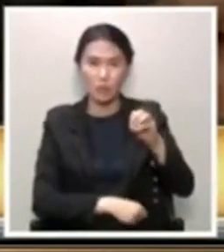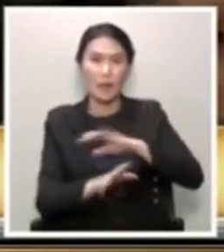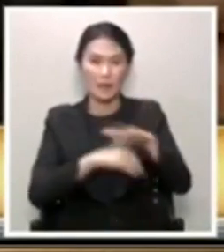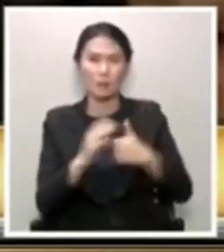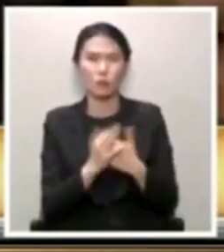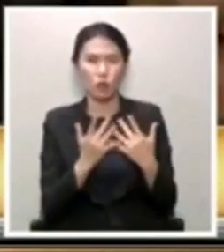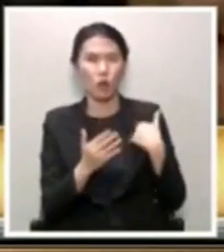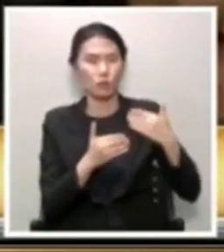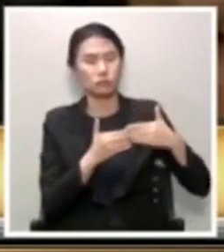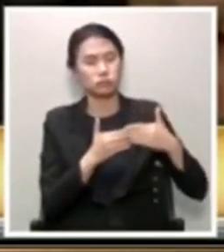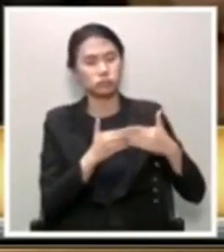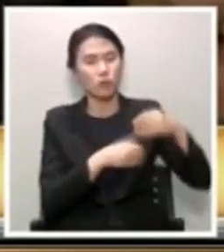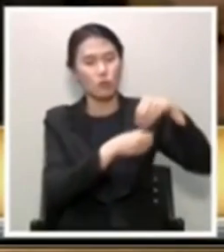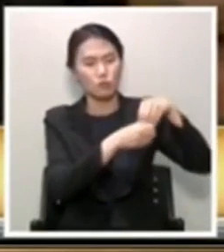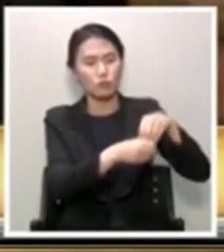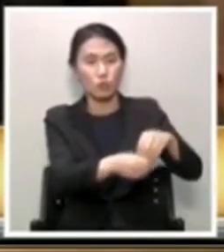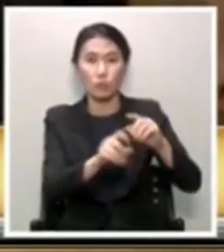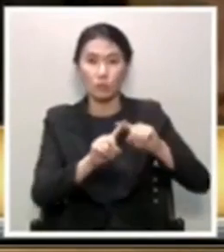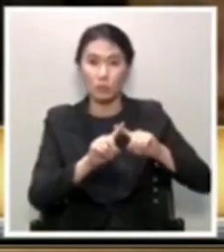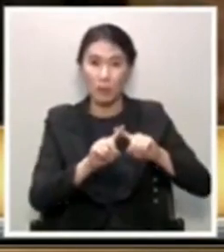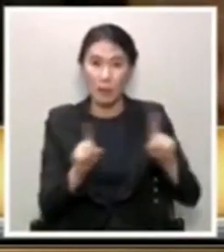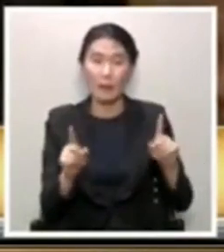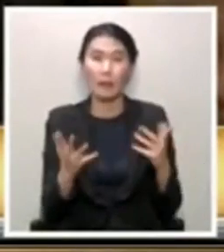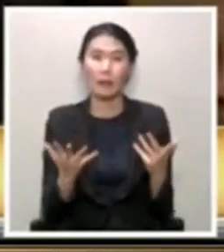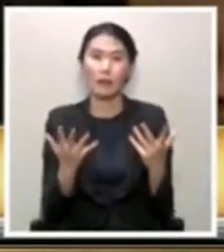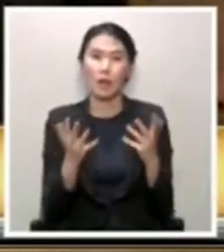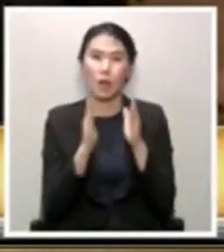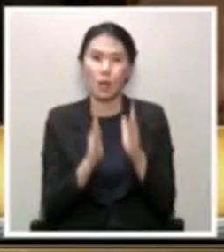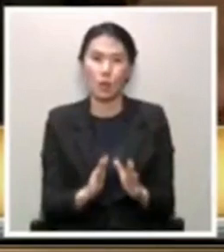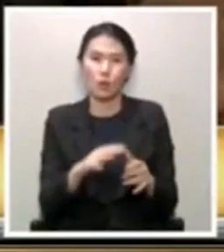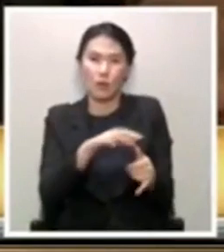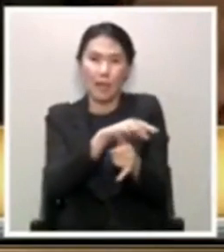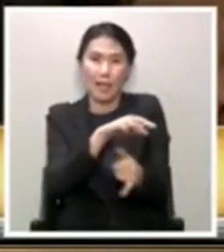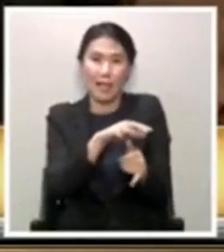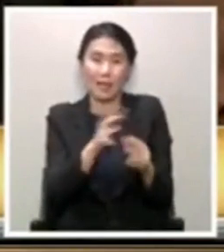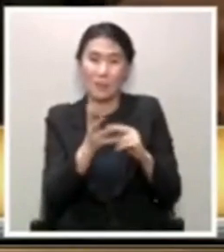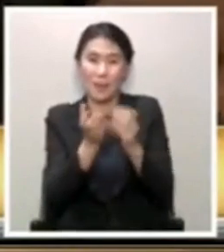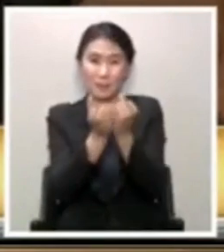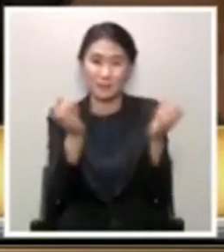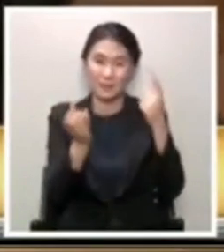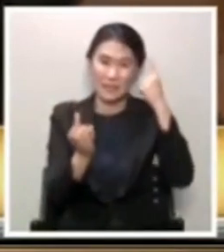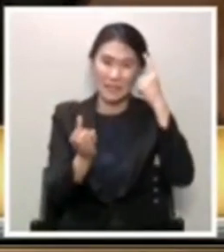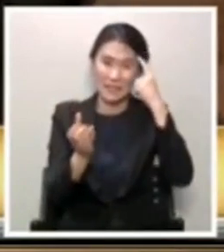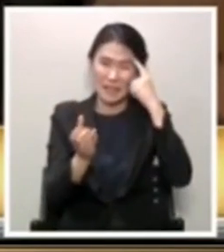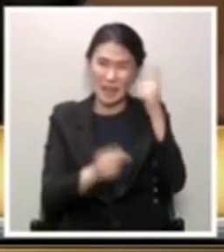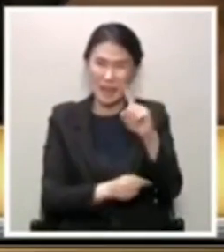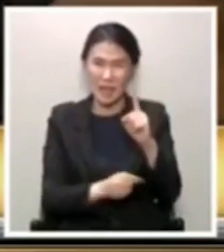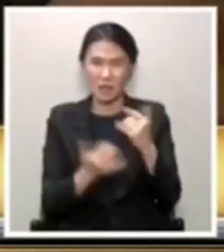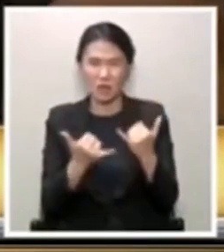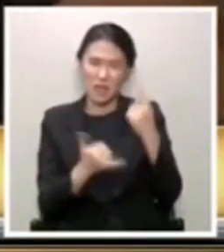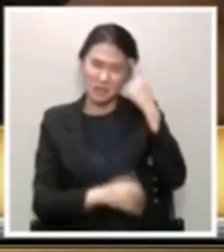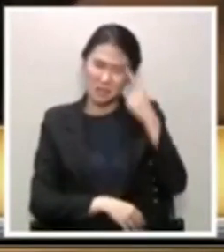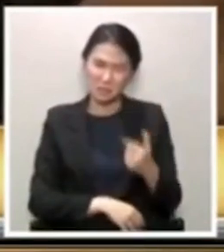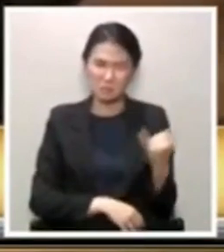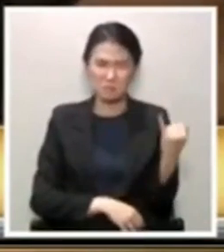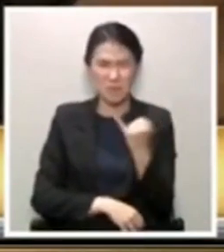รื่อยๆสู้เค้าไม่ไหวครับก็ต้องอยู่มาเรื่อยๆคราวนี้คนที่อยู่ในบ้านที่ชื่อรัฐธรรมนูญ60เริ่มมีความคิดว่าประตูมันไม่ดีหน้าต่าง